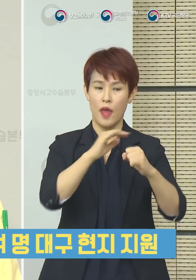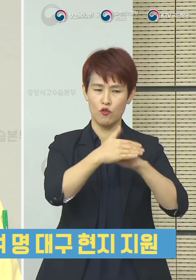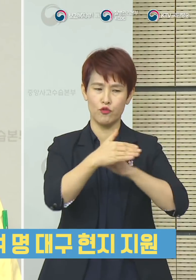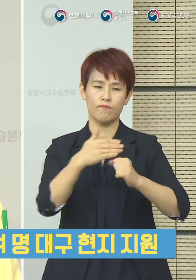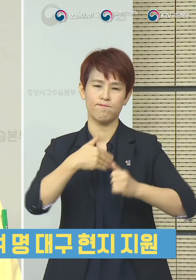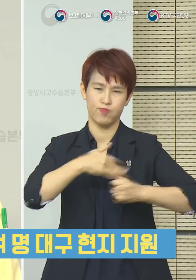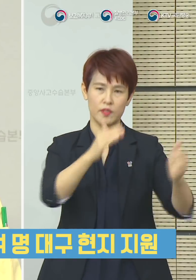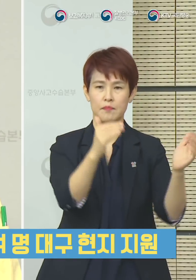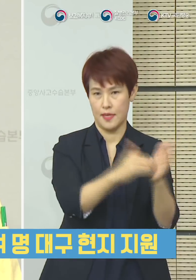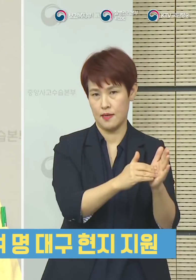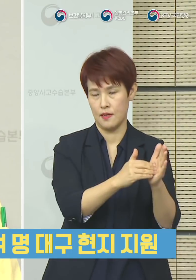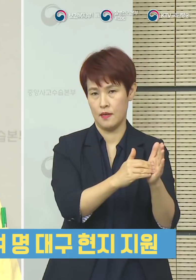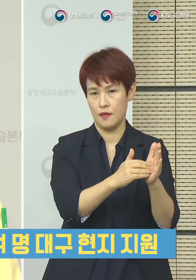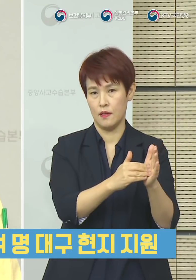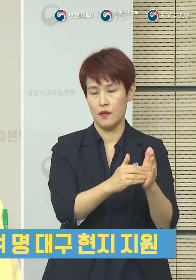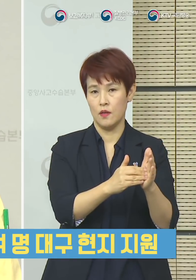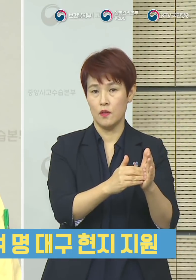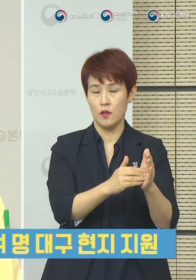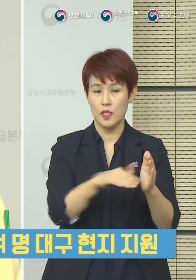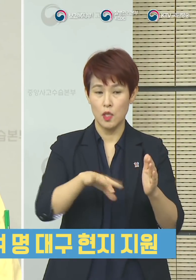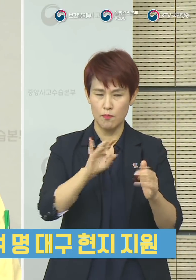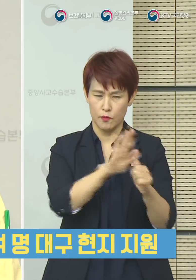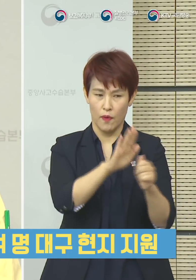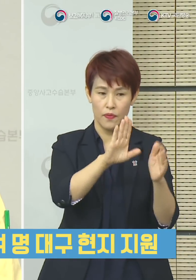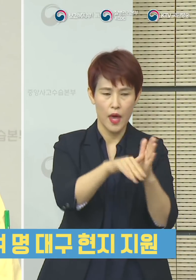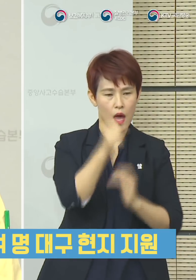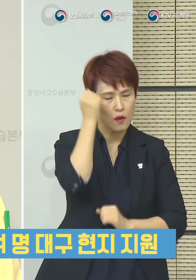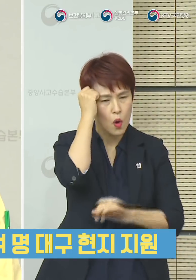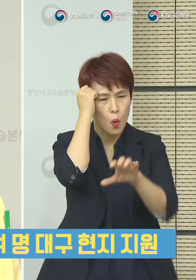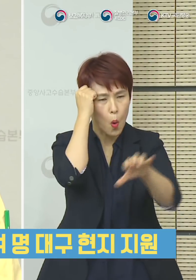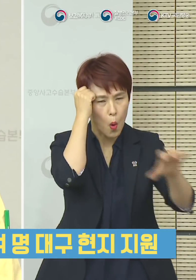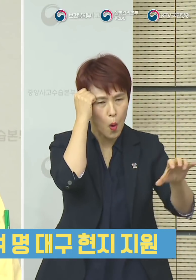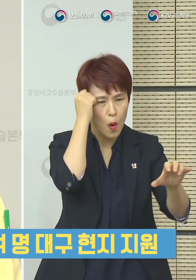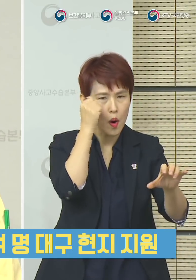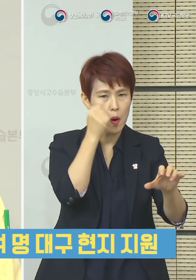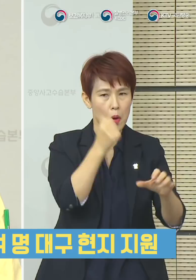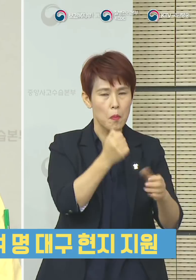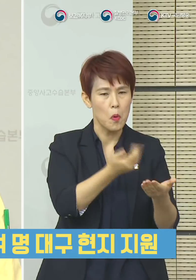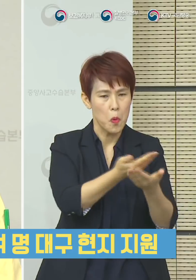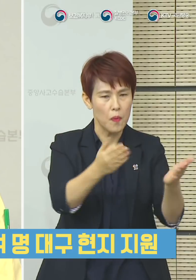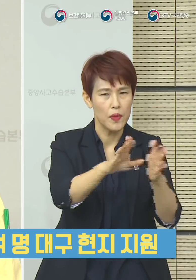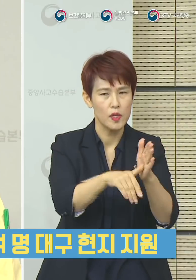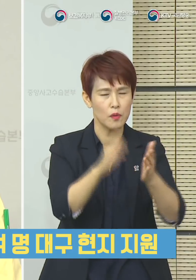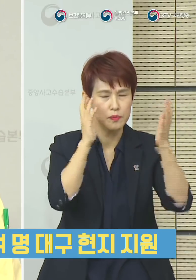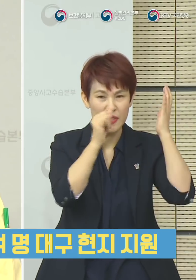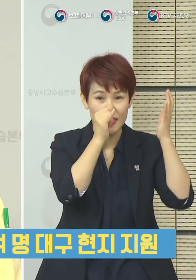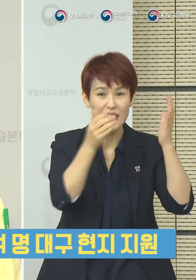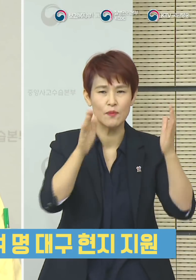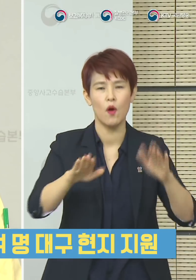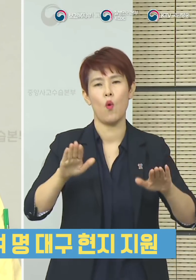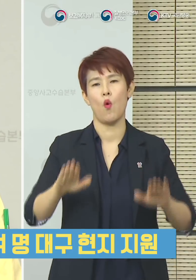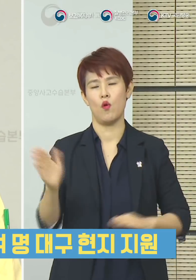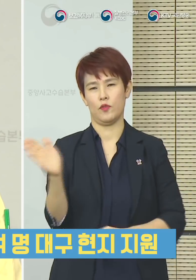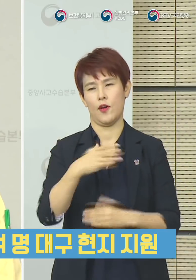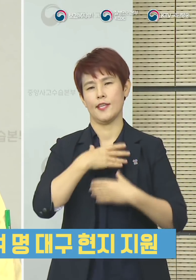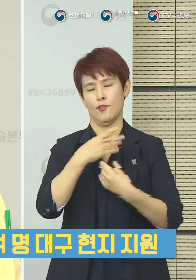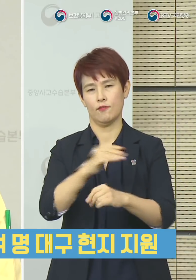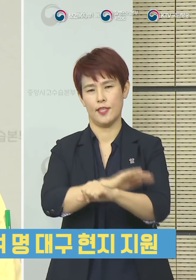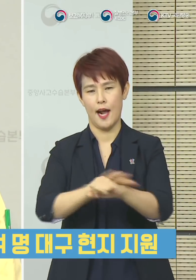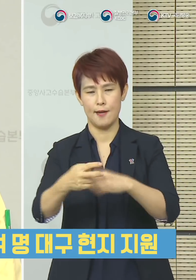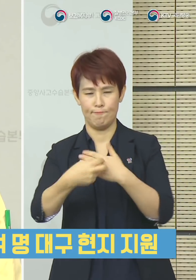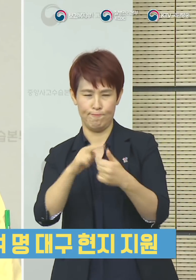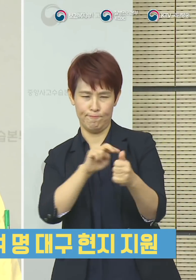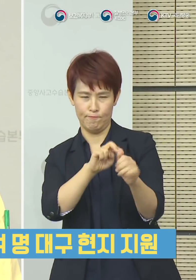지원하고 있으며, 지원 초기 숙소 배정 등에서 혼선이 있었으나 오늘부터 안정적으로 진료에 임할